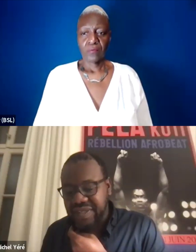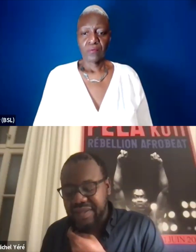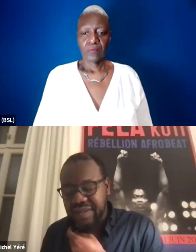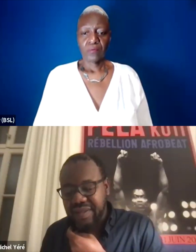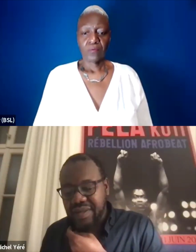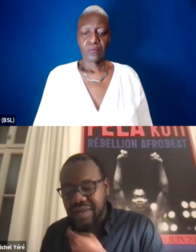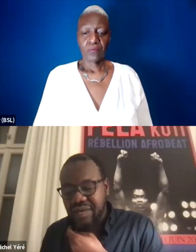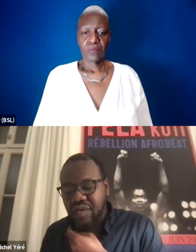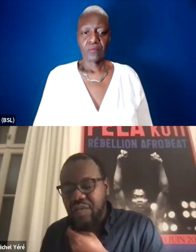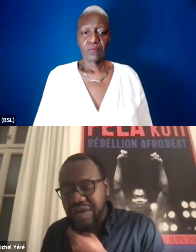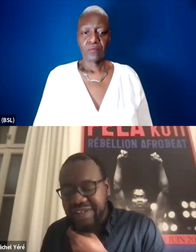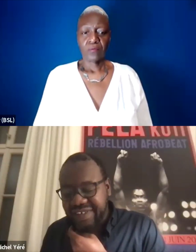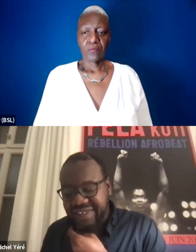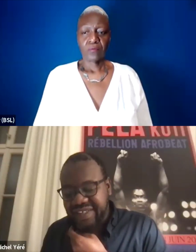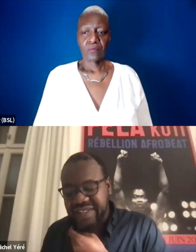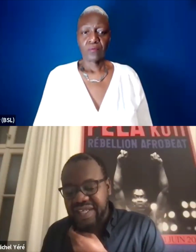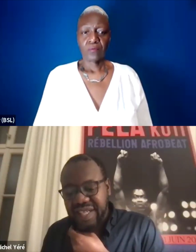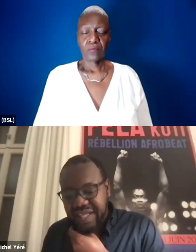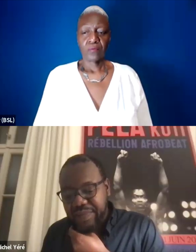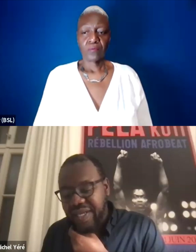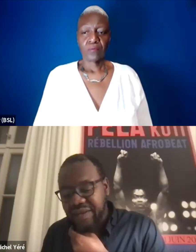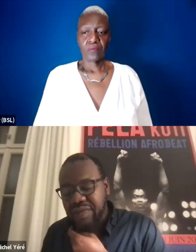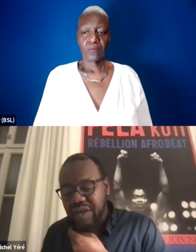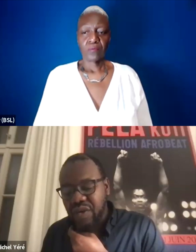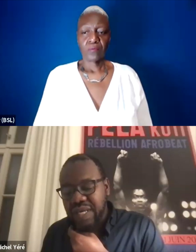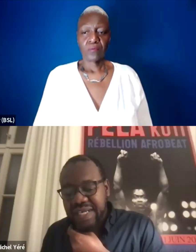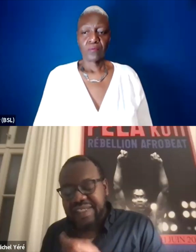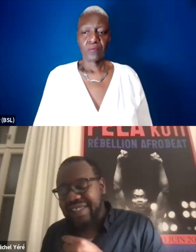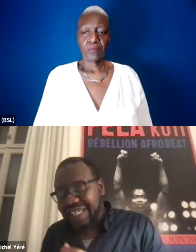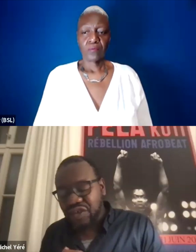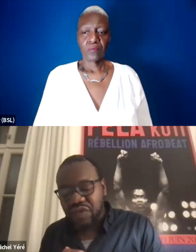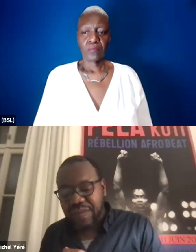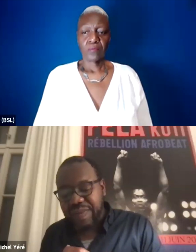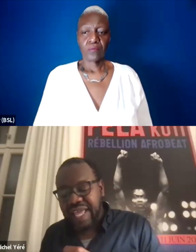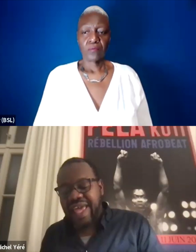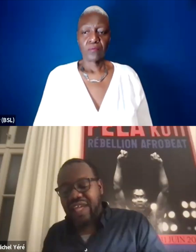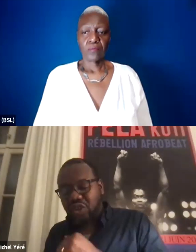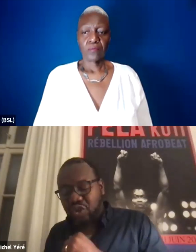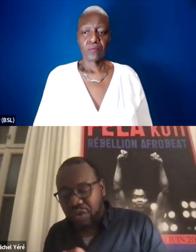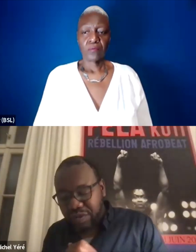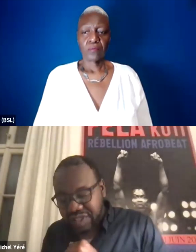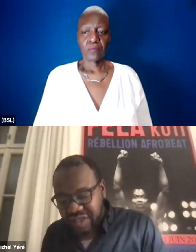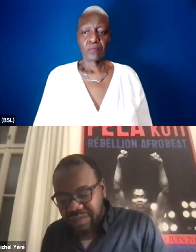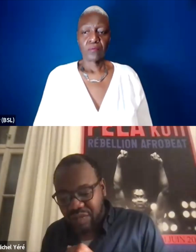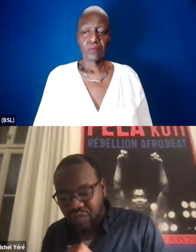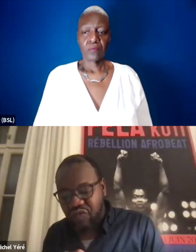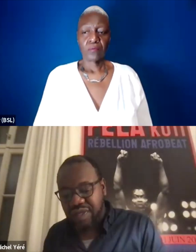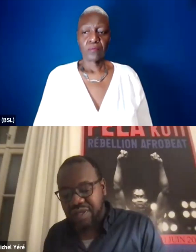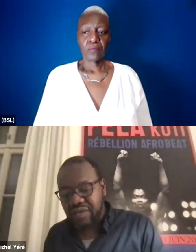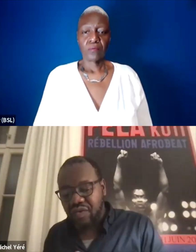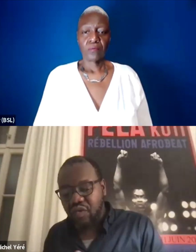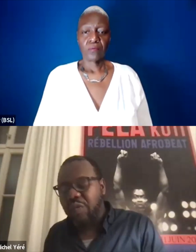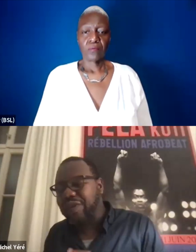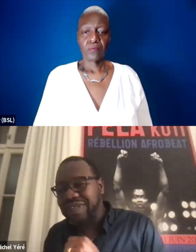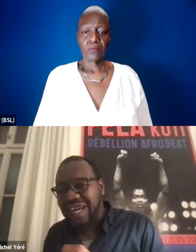de devant. Au milieu des six-tinchins, des balles de bao. C'est dans ça que je voulais mettre un jeu de jambes en